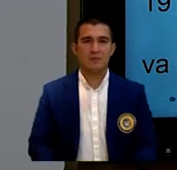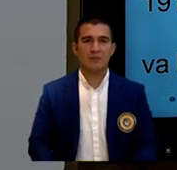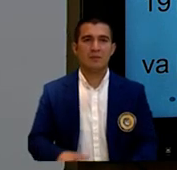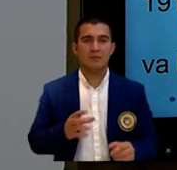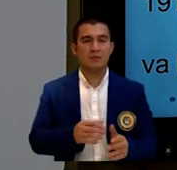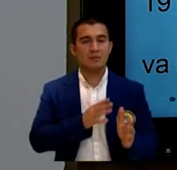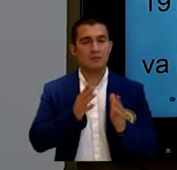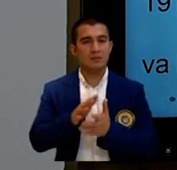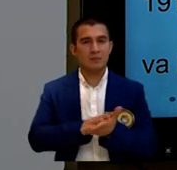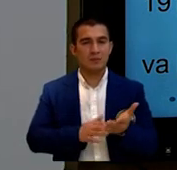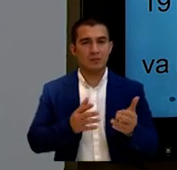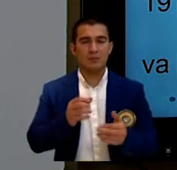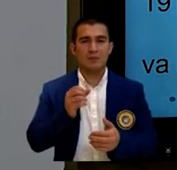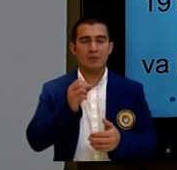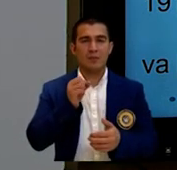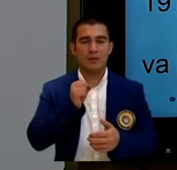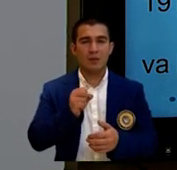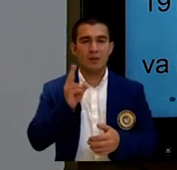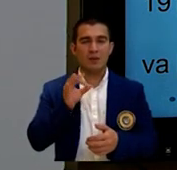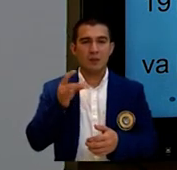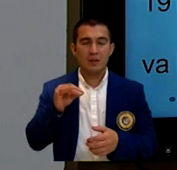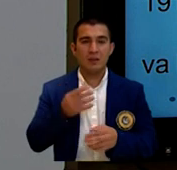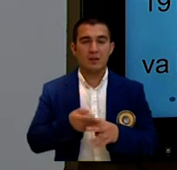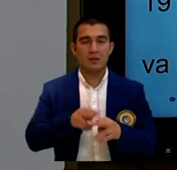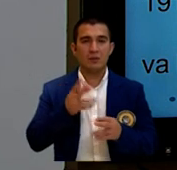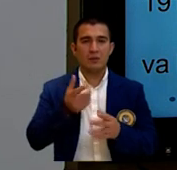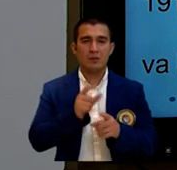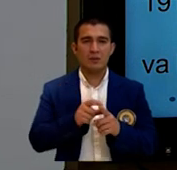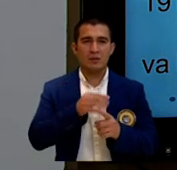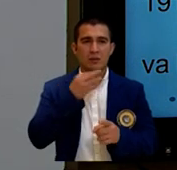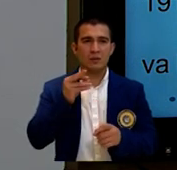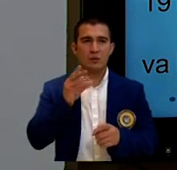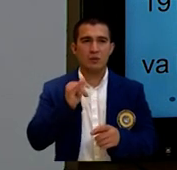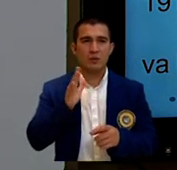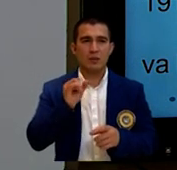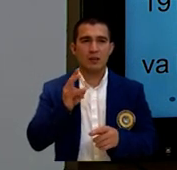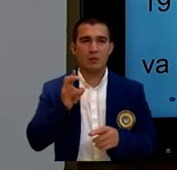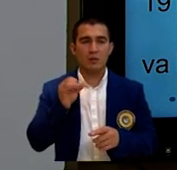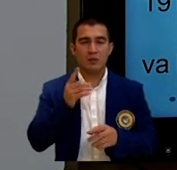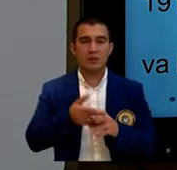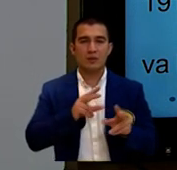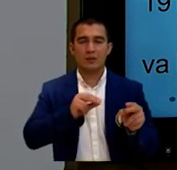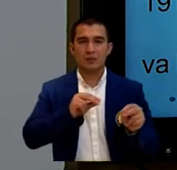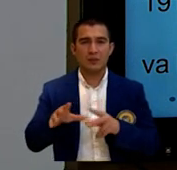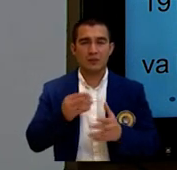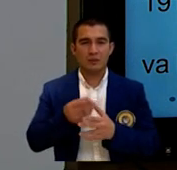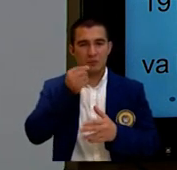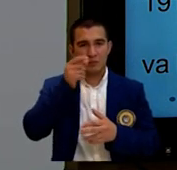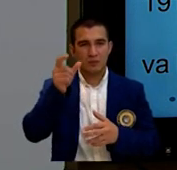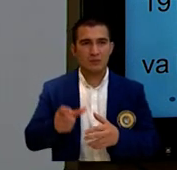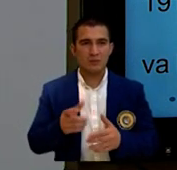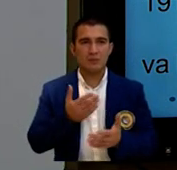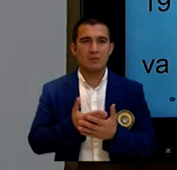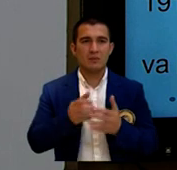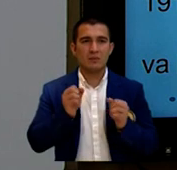Bundan tashqari yana Abdulla Qodiriy tomonidan yozilgan Juvonboz, Baxtsiz kuyov pyesasi va